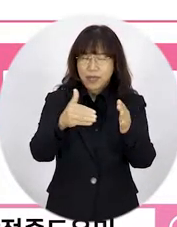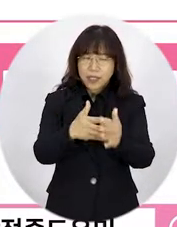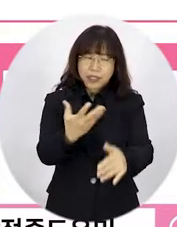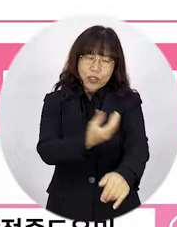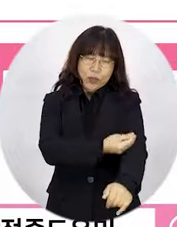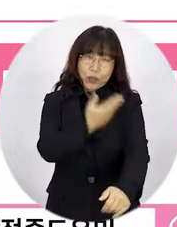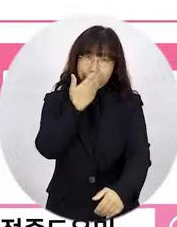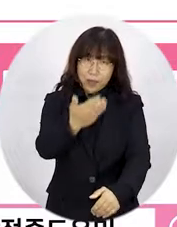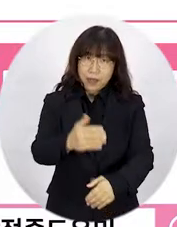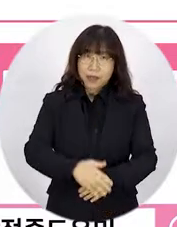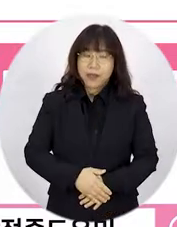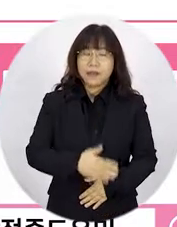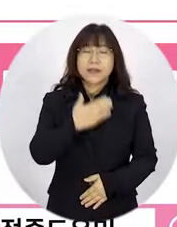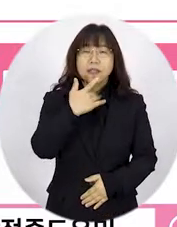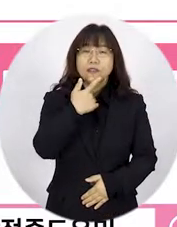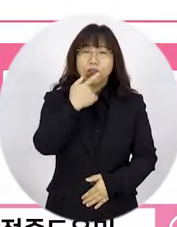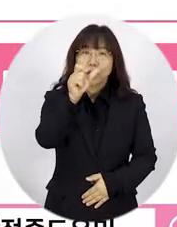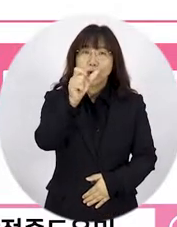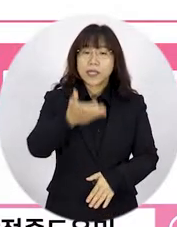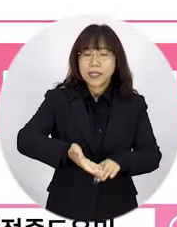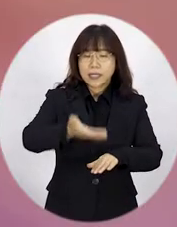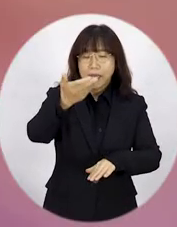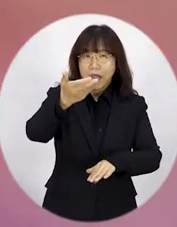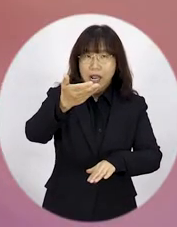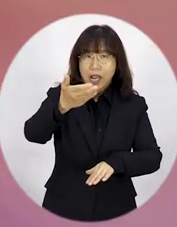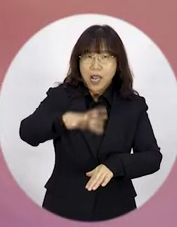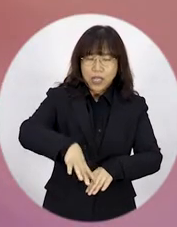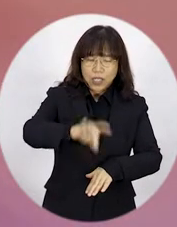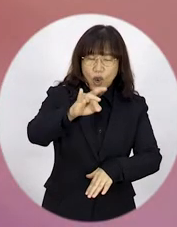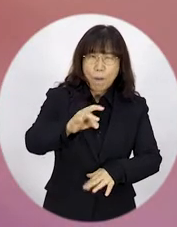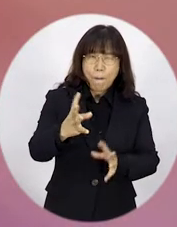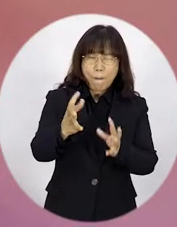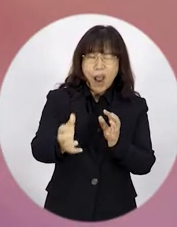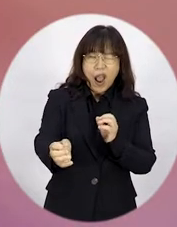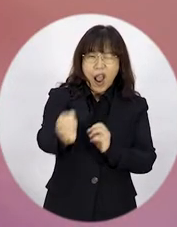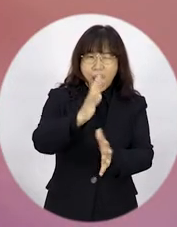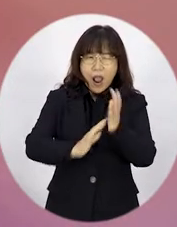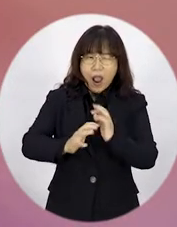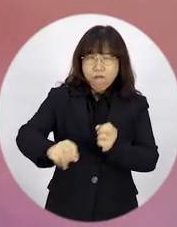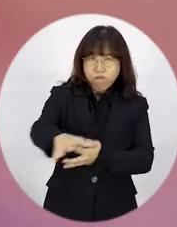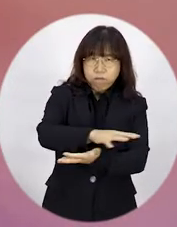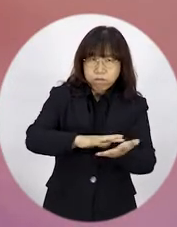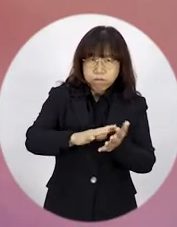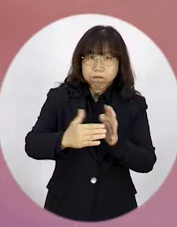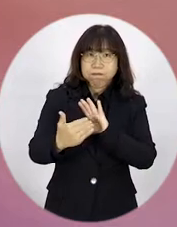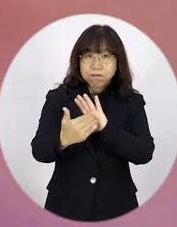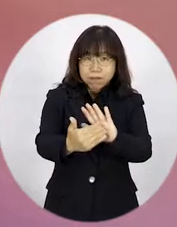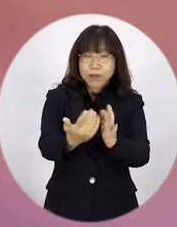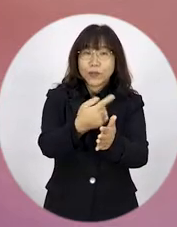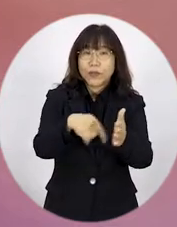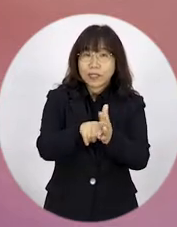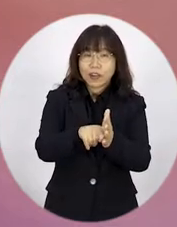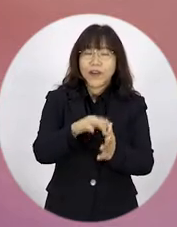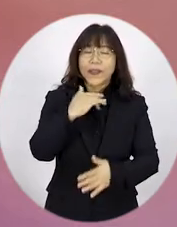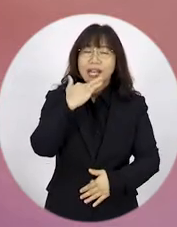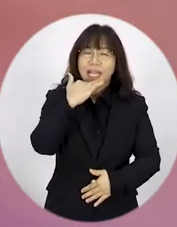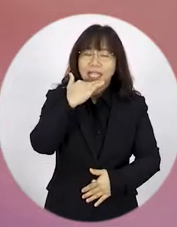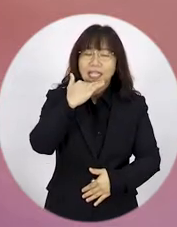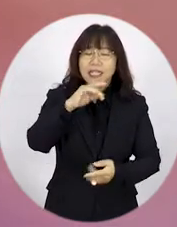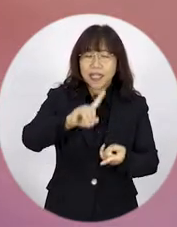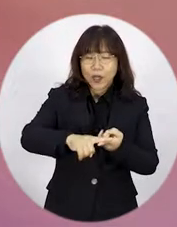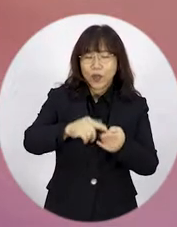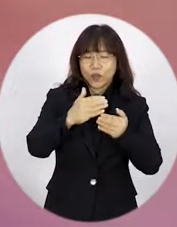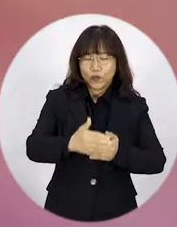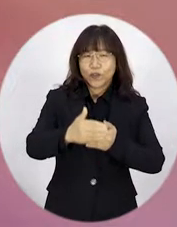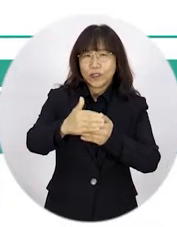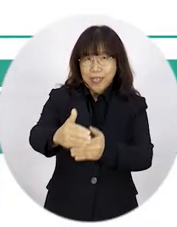접종이 가능합니다. 또 만 65세 이상 어르신은 초기 혼잡 방지와 안전한 접종을 위해 연령대별로